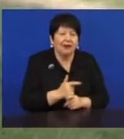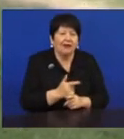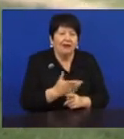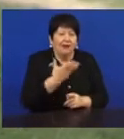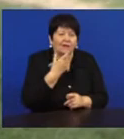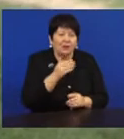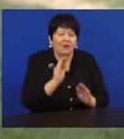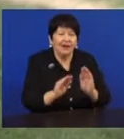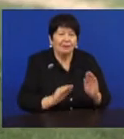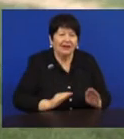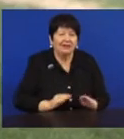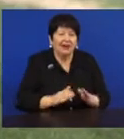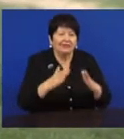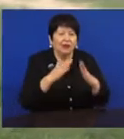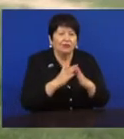gospodărie